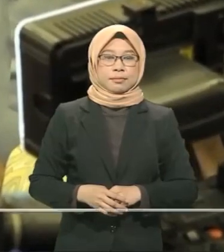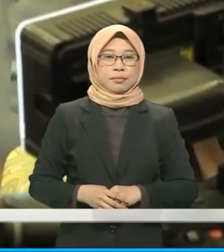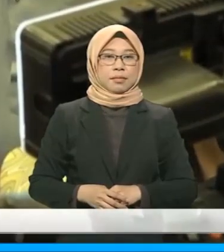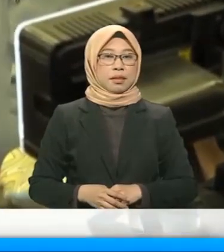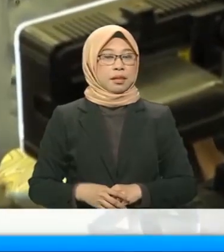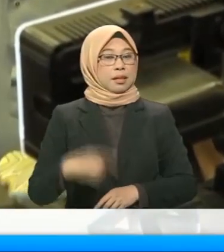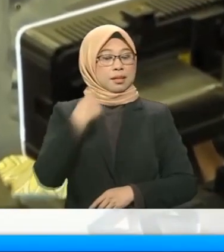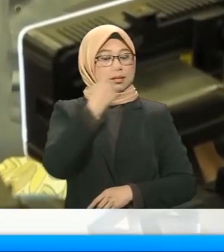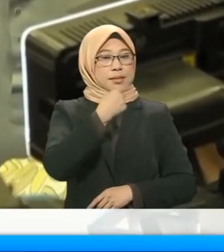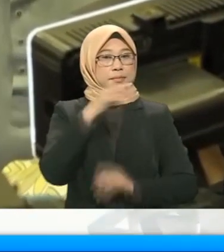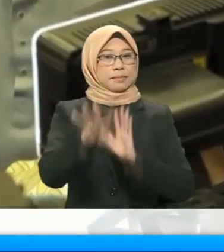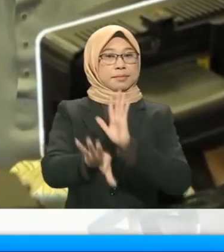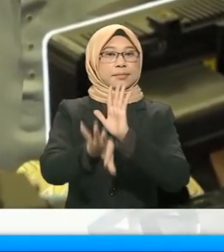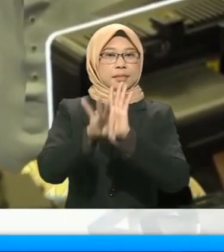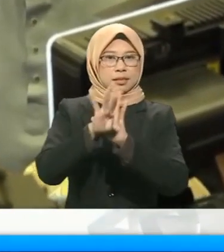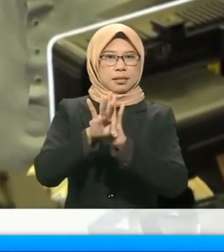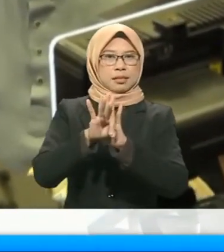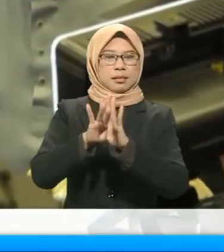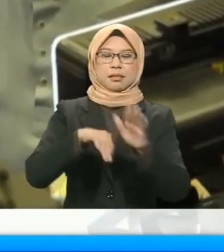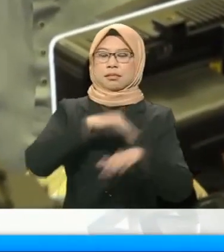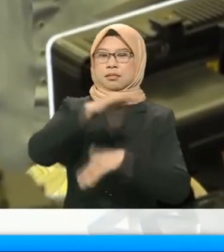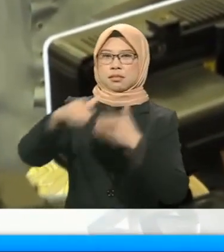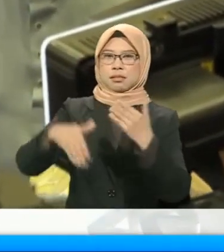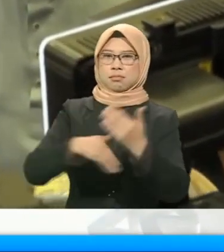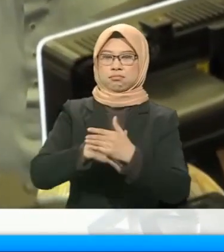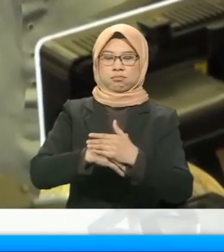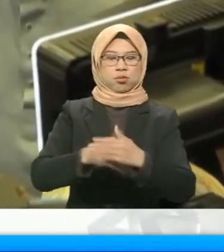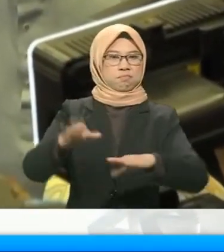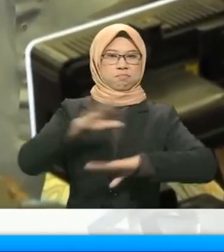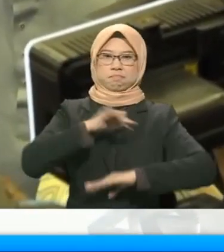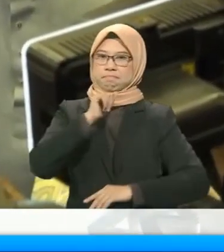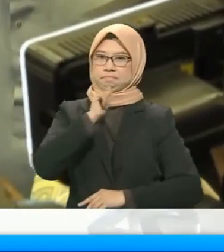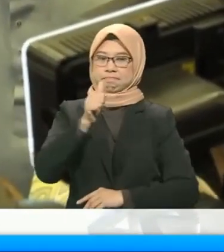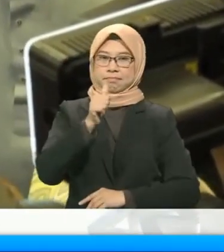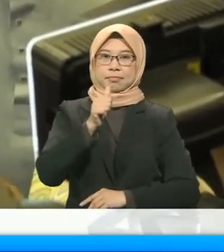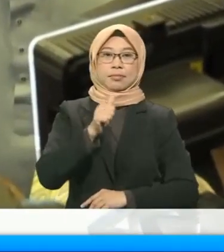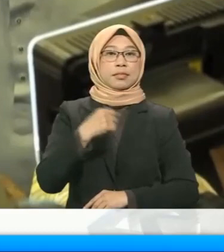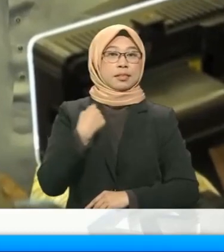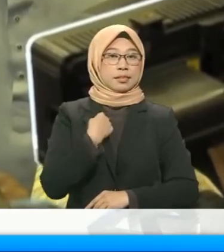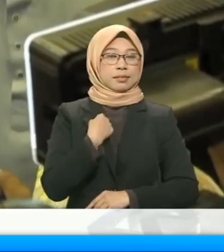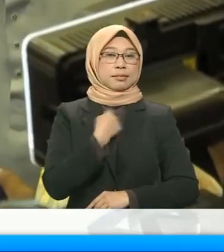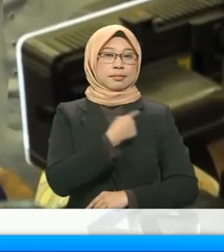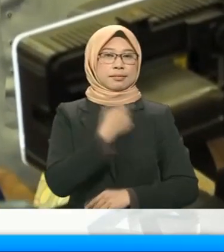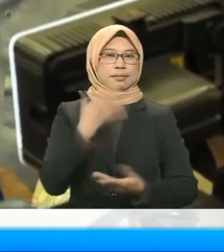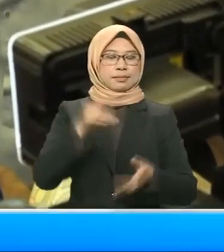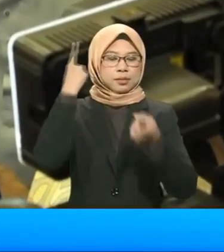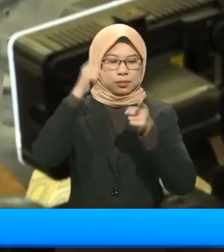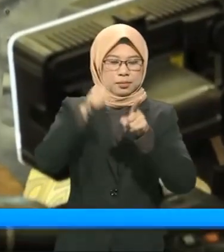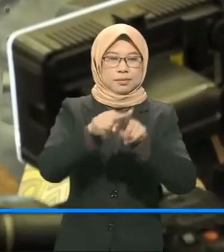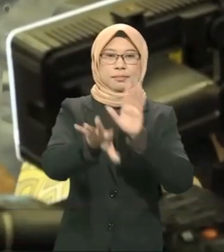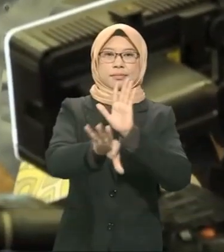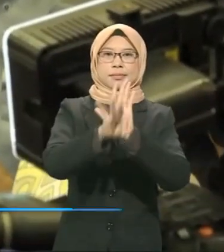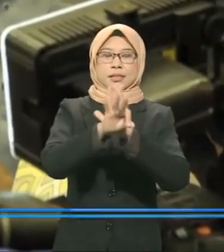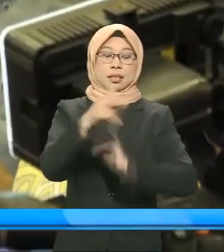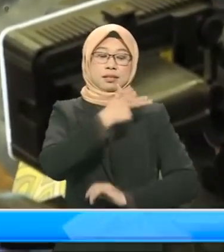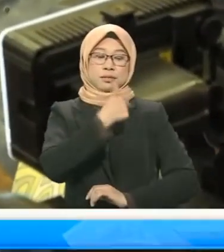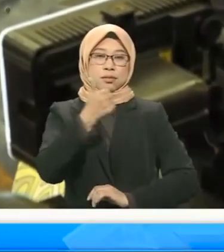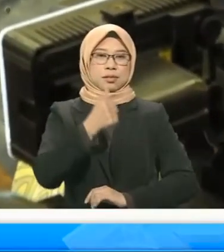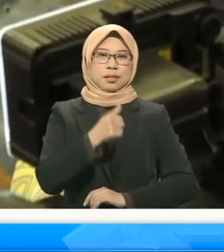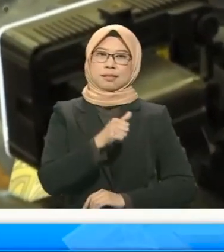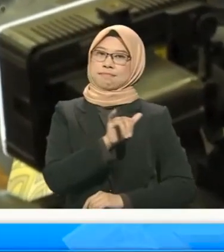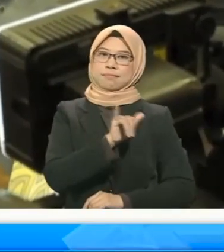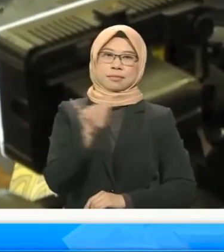siapa pun dilantik, semua orang tak puas hati. Jadi kita pun dah setuju untuk melantik. Indonesia pun dah